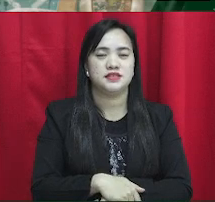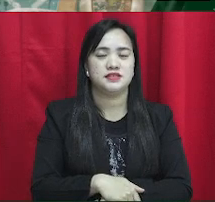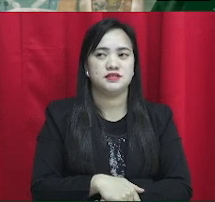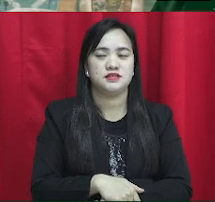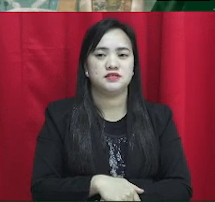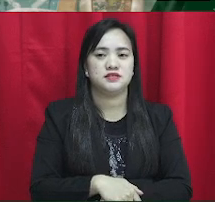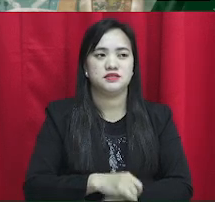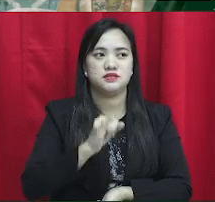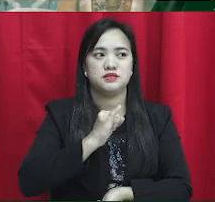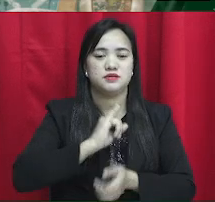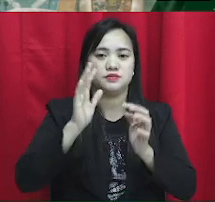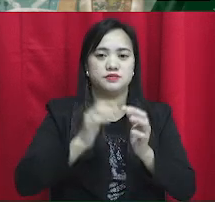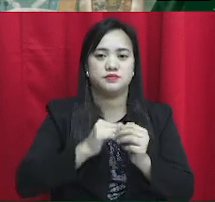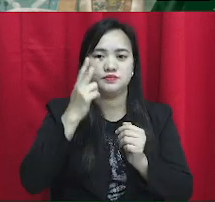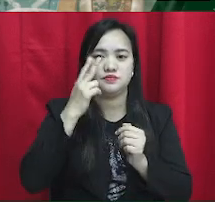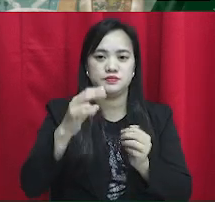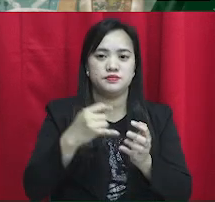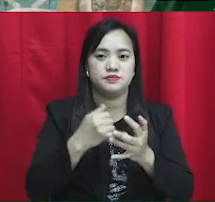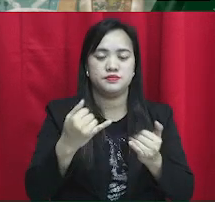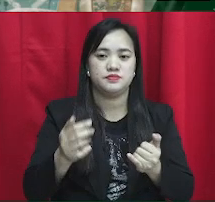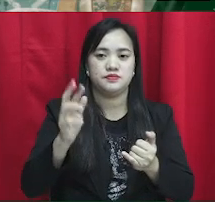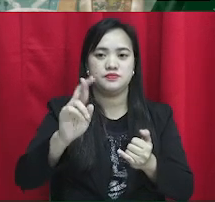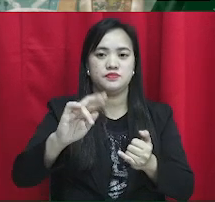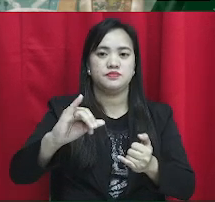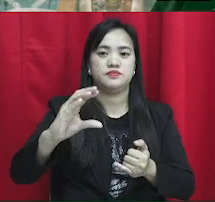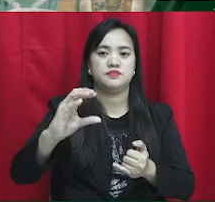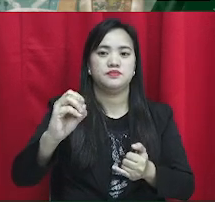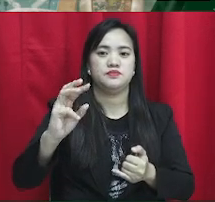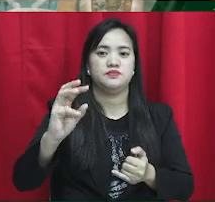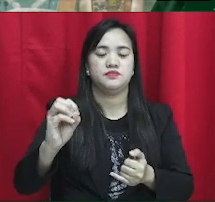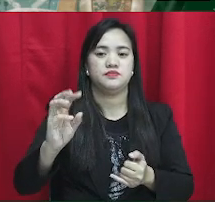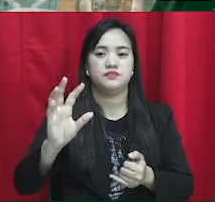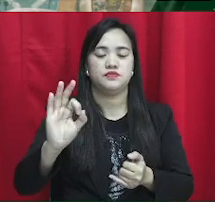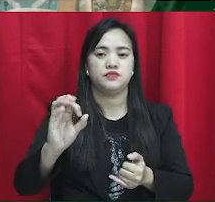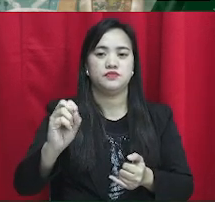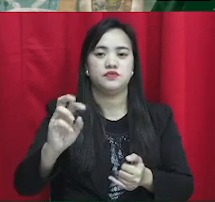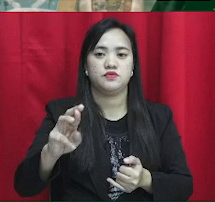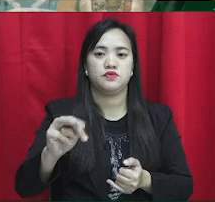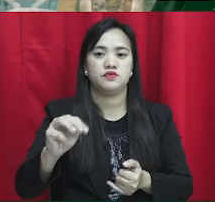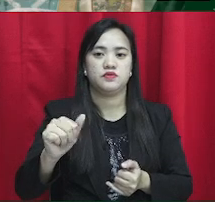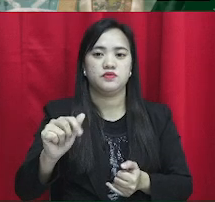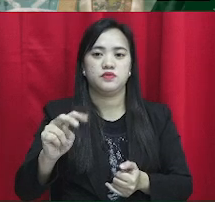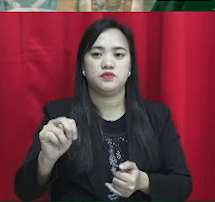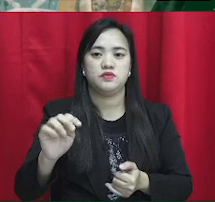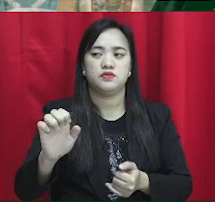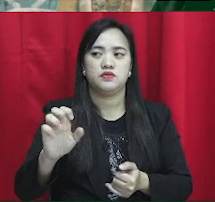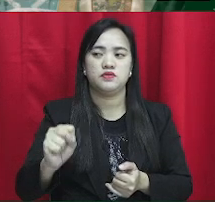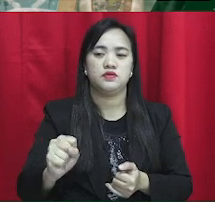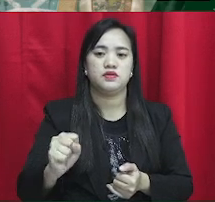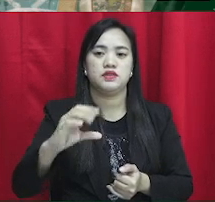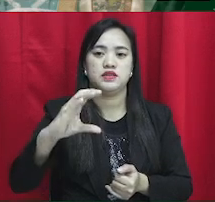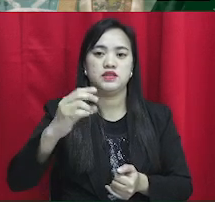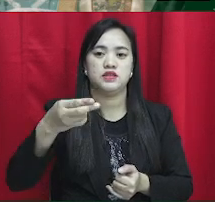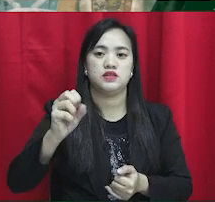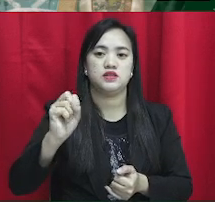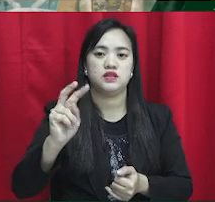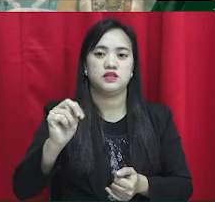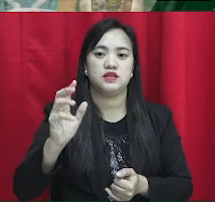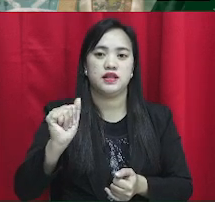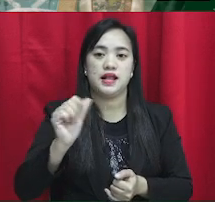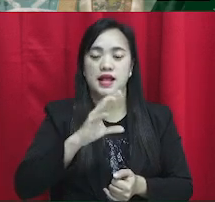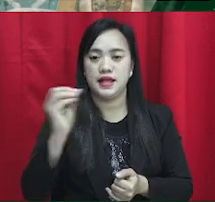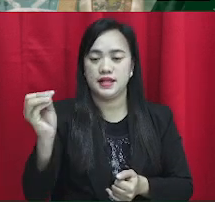nakikita ko dito sila Sir Rico Formanes. Pero so far, ay hindi ko pa sila gano'n nakikita. Ayun si Ma'am Chona. Nandiyan sila Ma'am